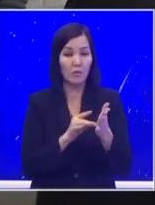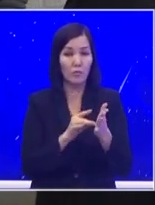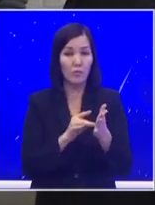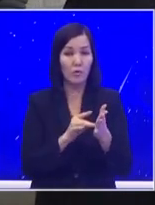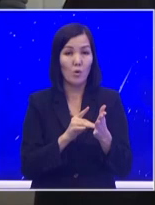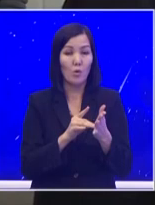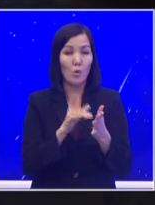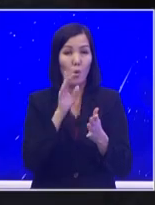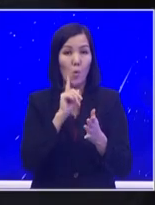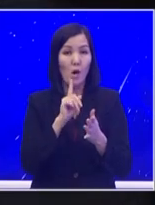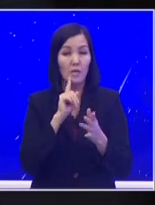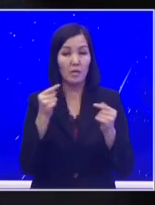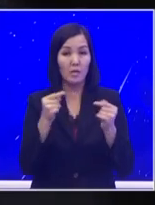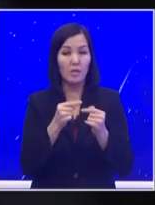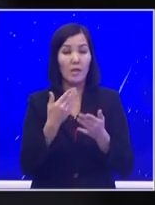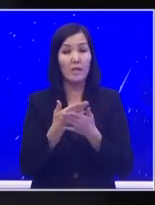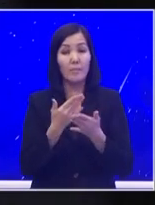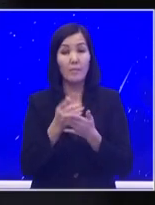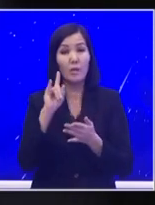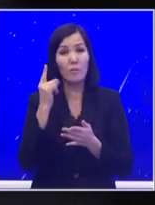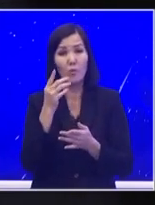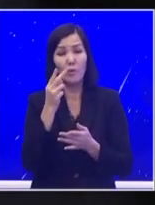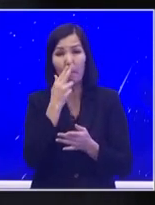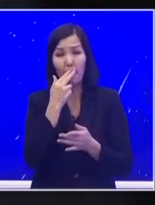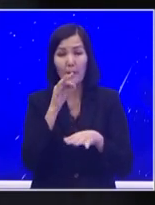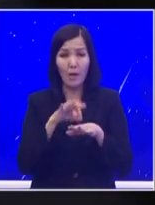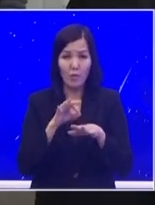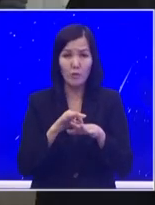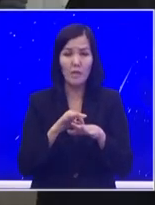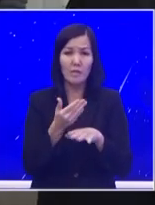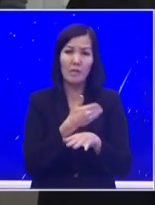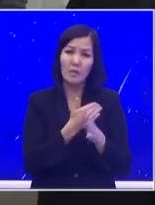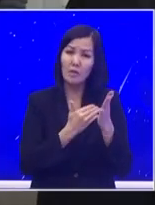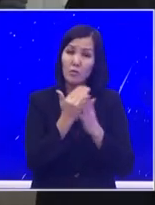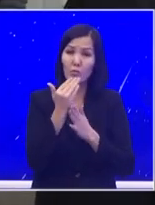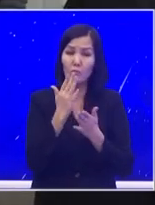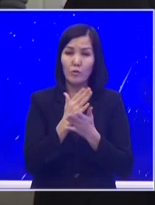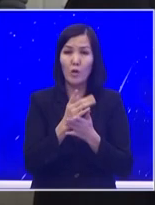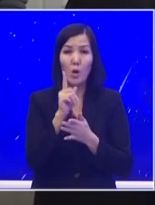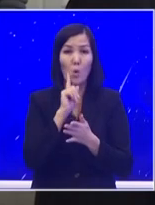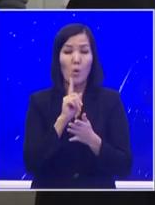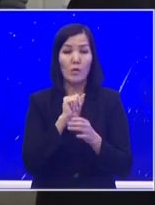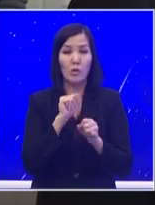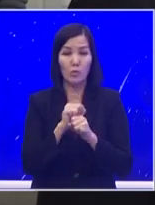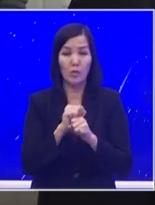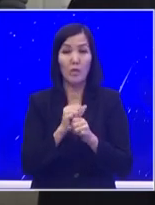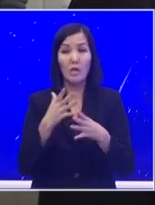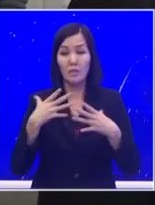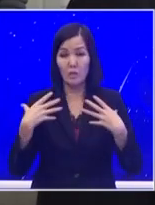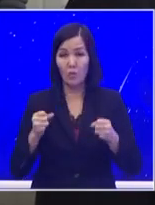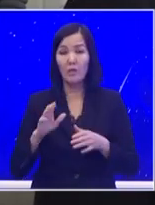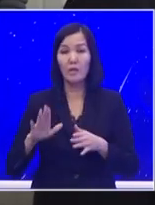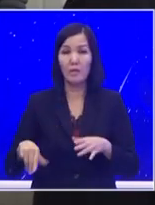Ал бала суық тиіп науқастанса, уақытша шегеріледі.